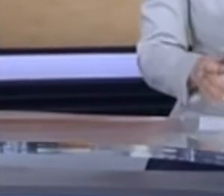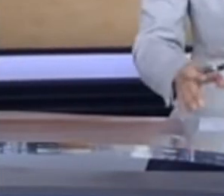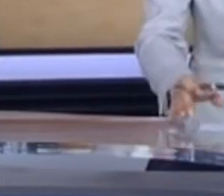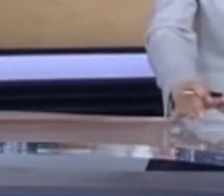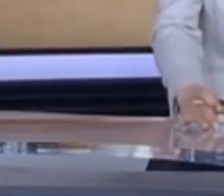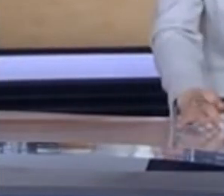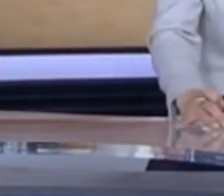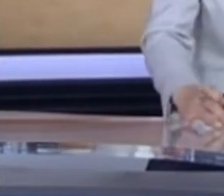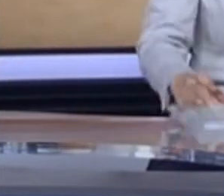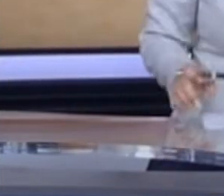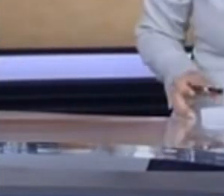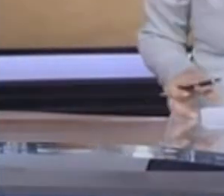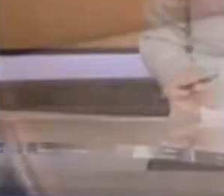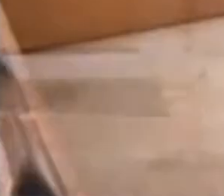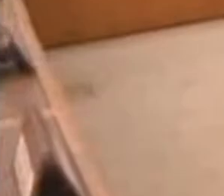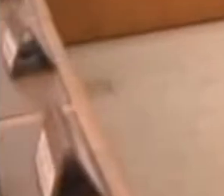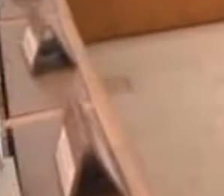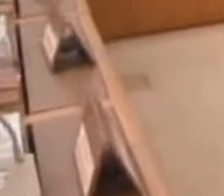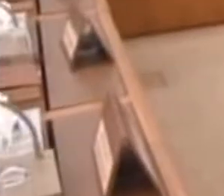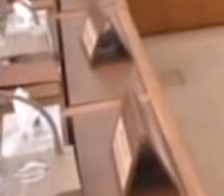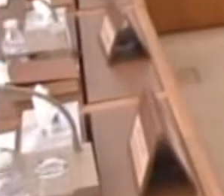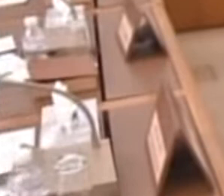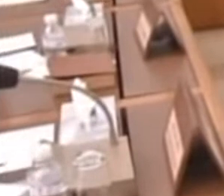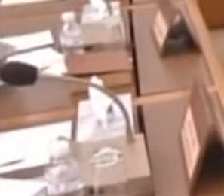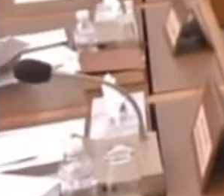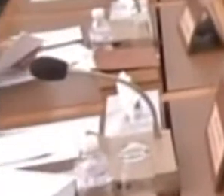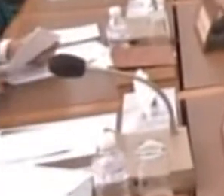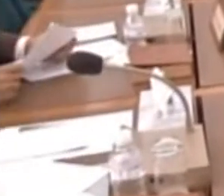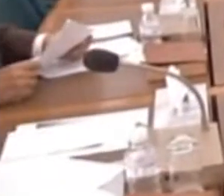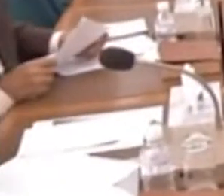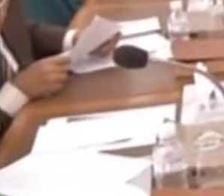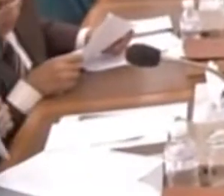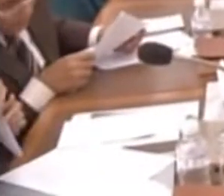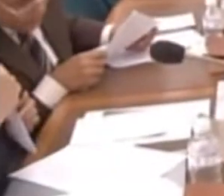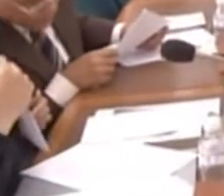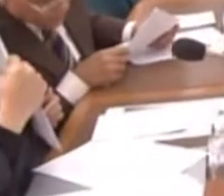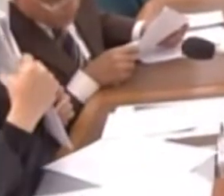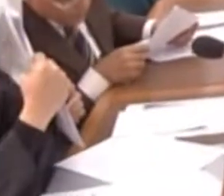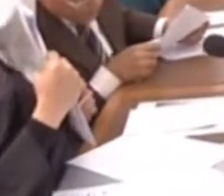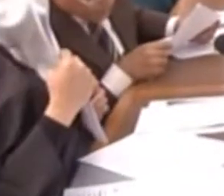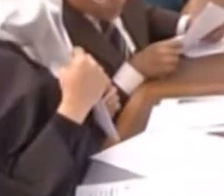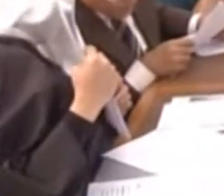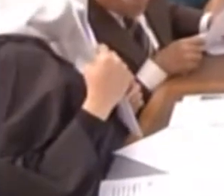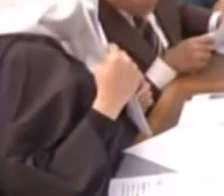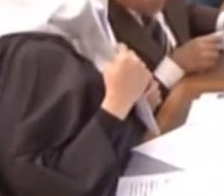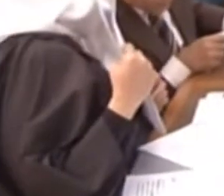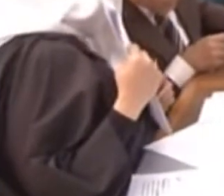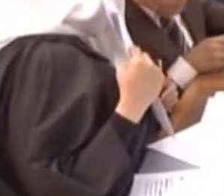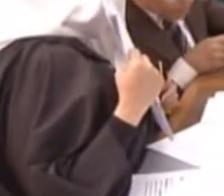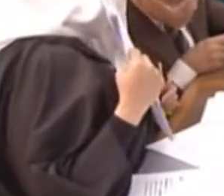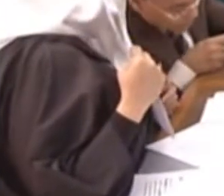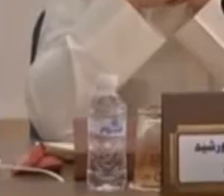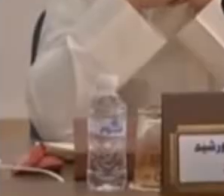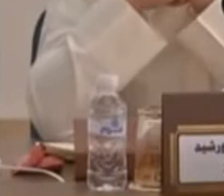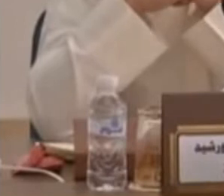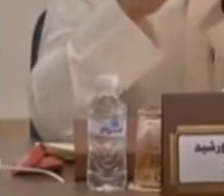في شأن المعاقين. توافق الحكومي النيابي حول مشروع بقانون بشأن السجل التجاري كان أبرز ما نوقش في